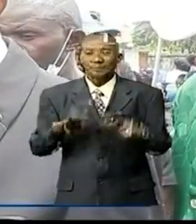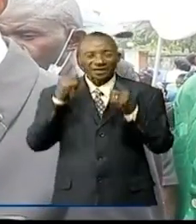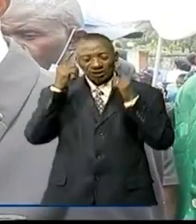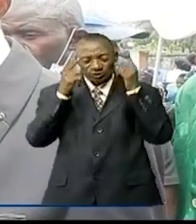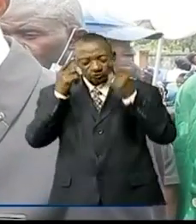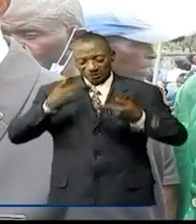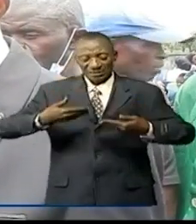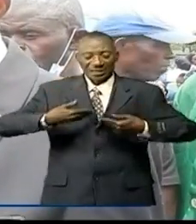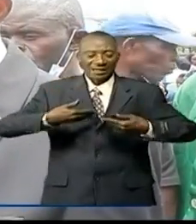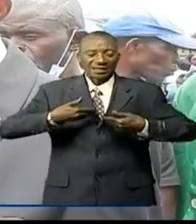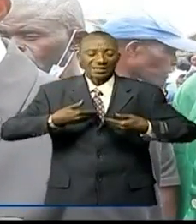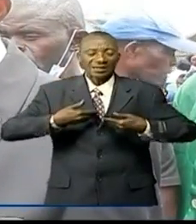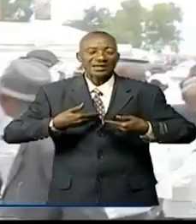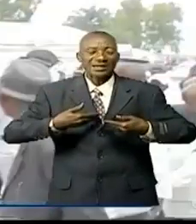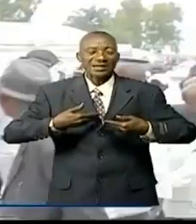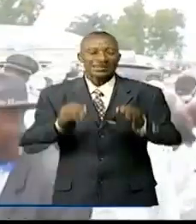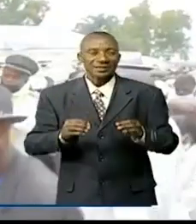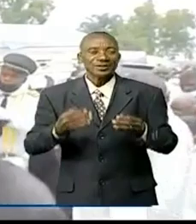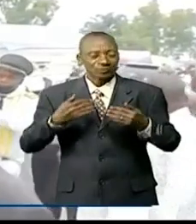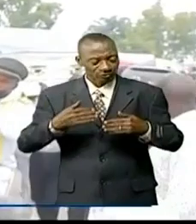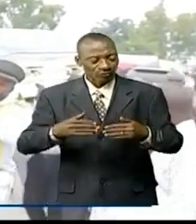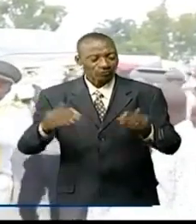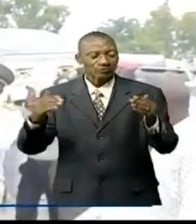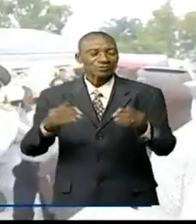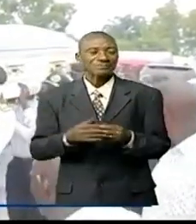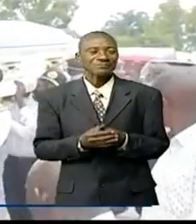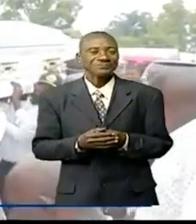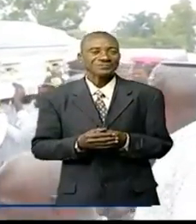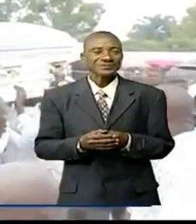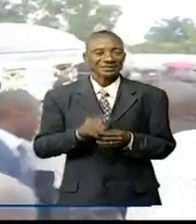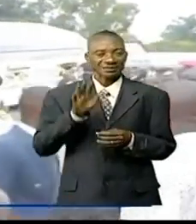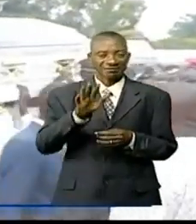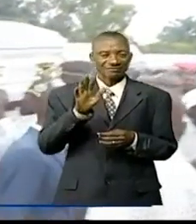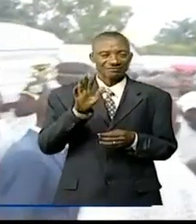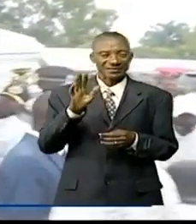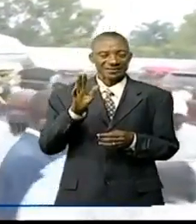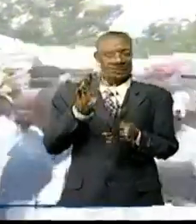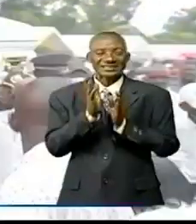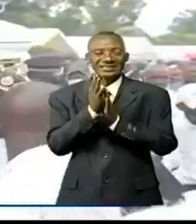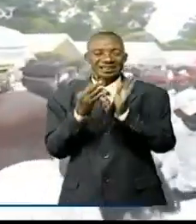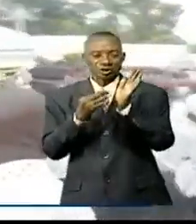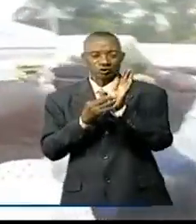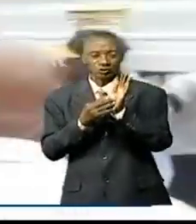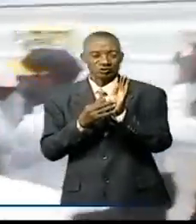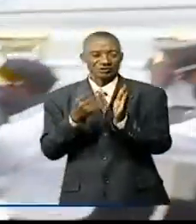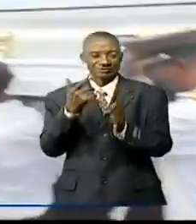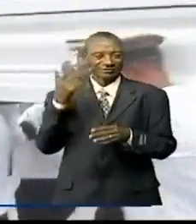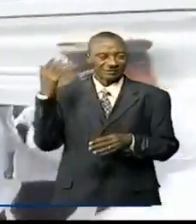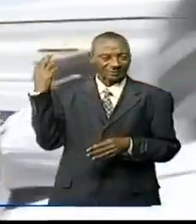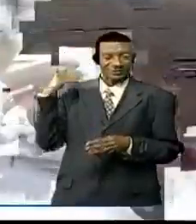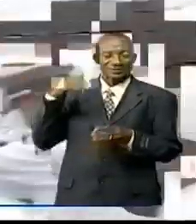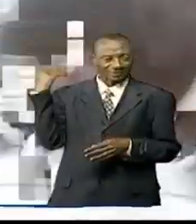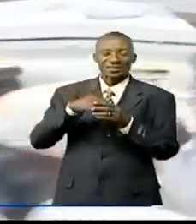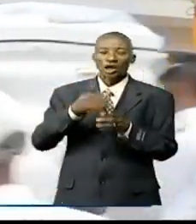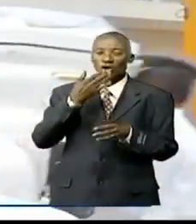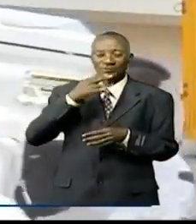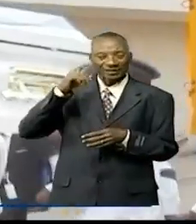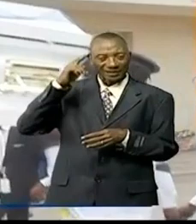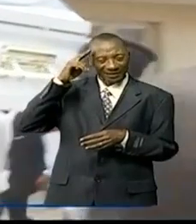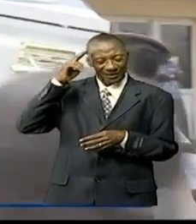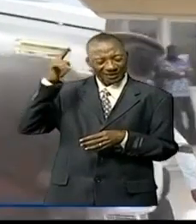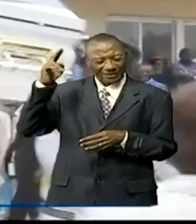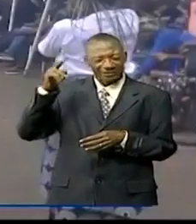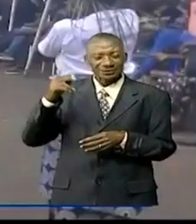accablent vont persister. Décédé depuis le vendredi 18 février dernier à la clinique Ngalima, des suites d'une